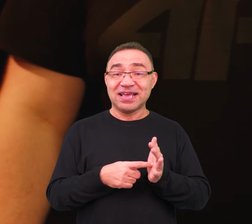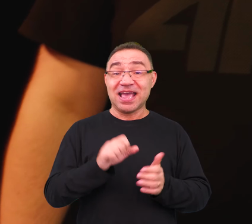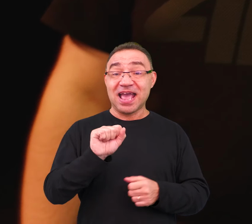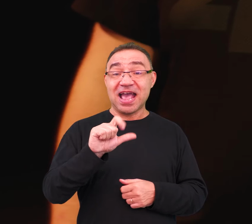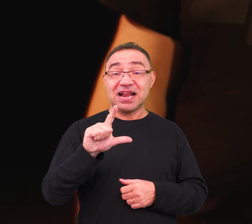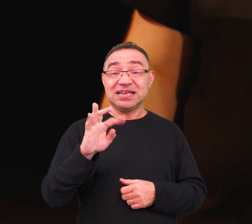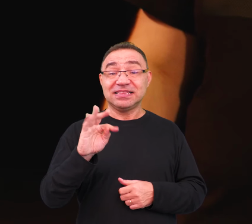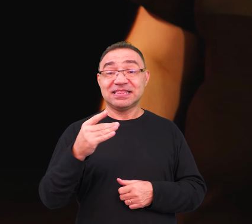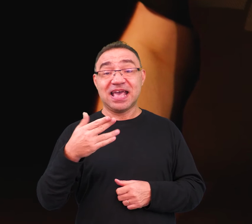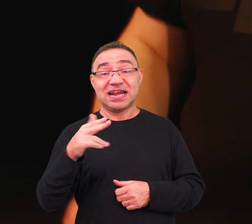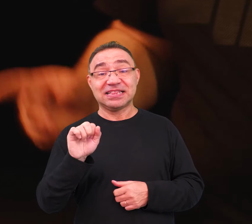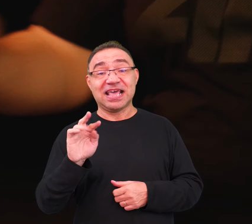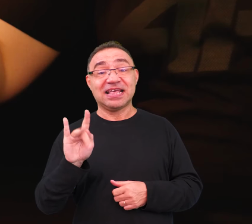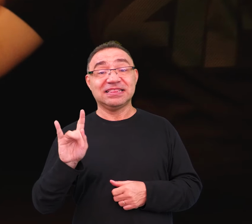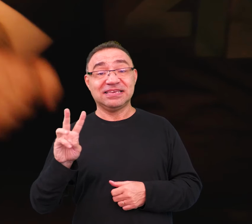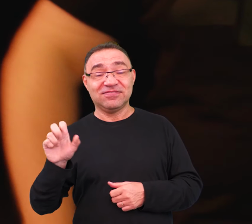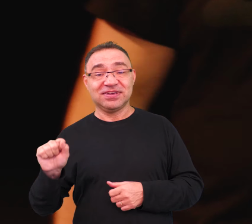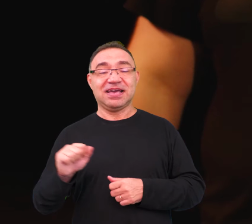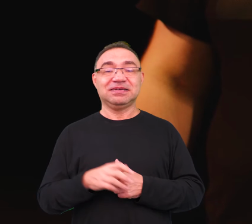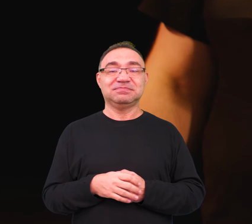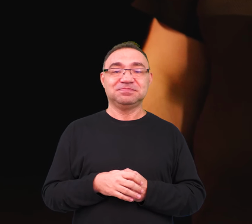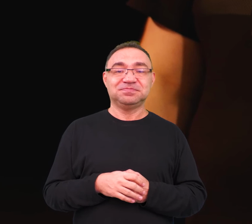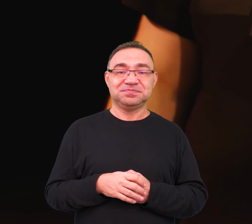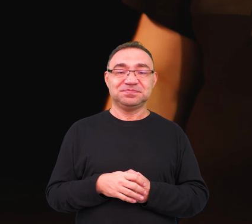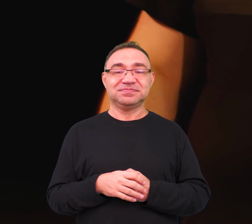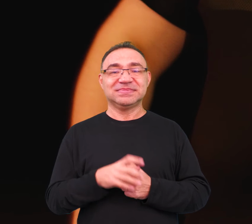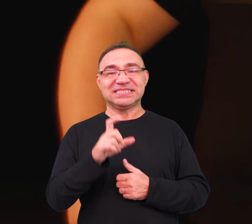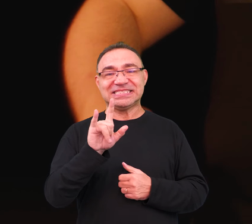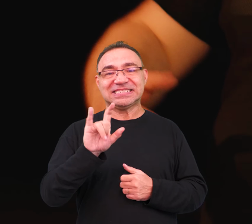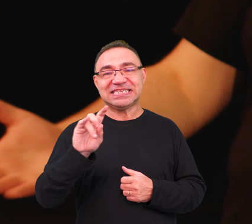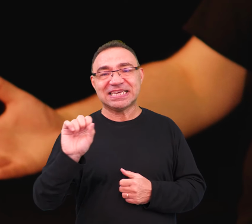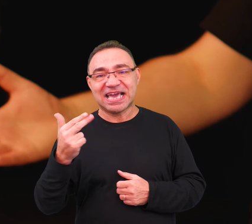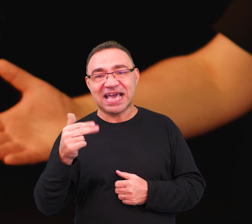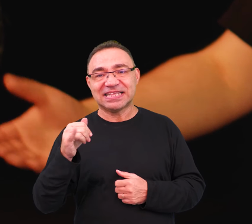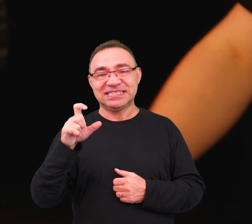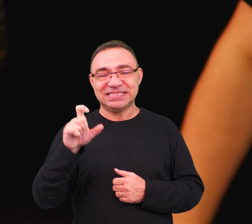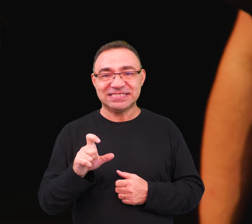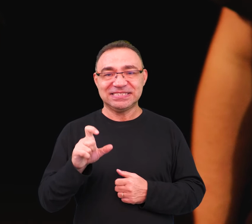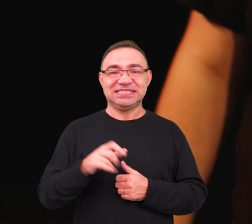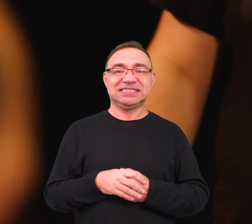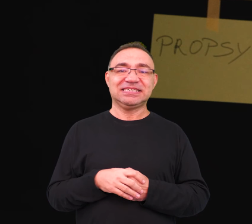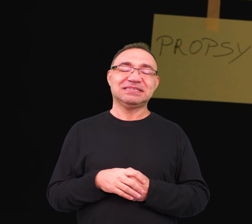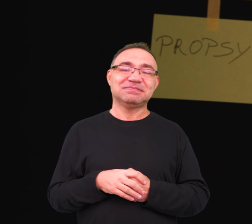Alternatywka! Niebawa! Gloła! Cygarać! Zwała!